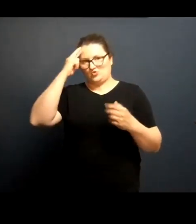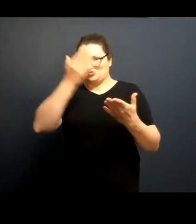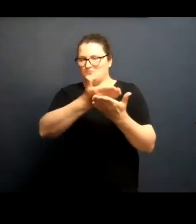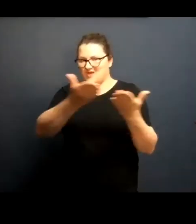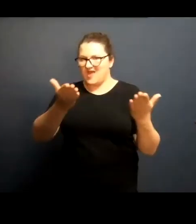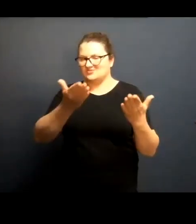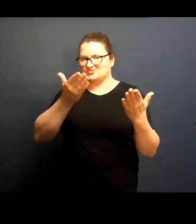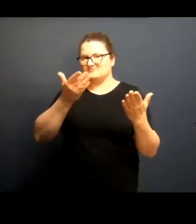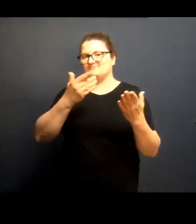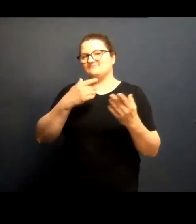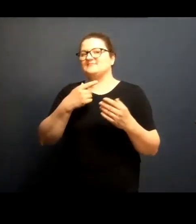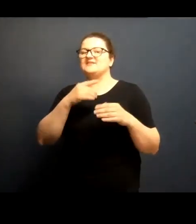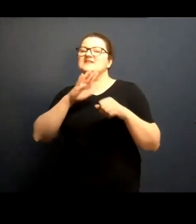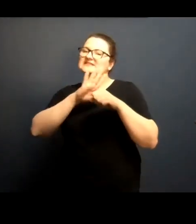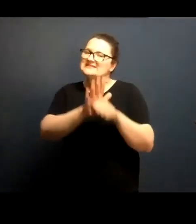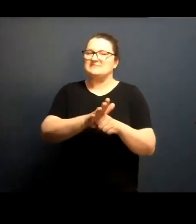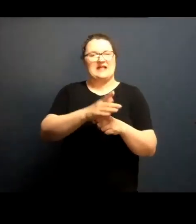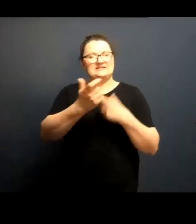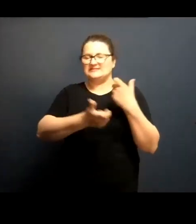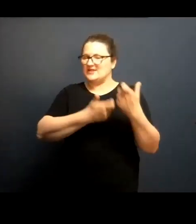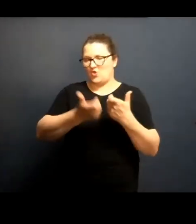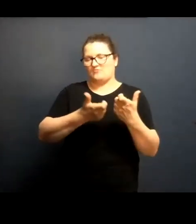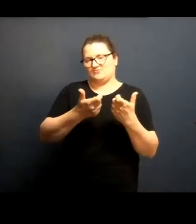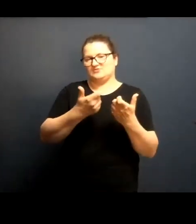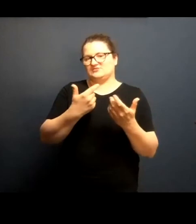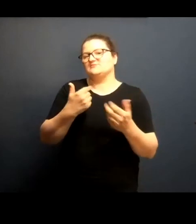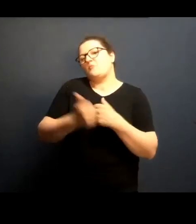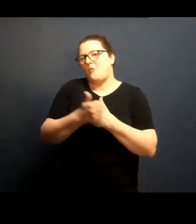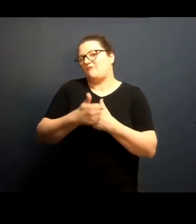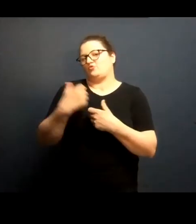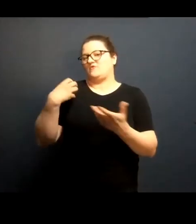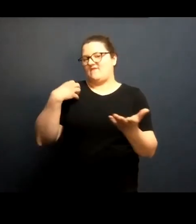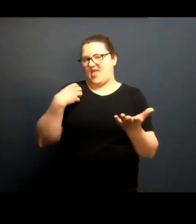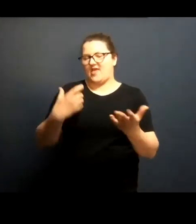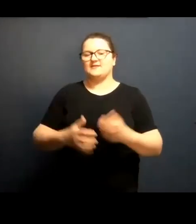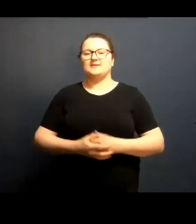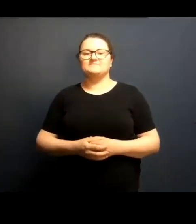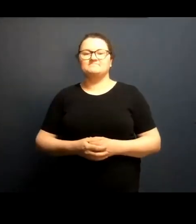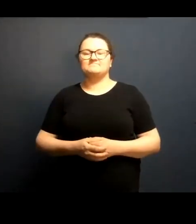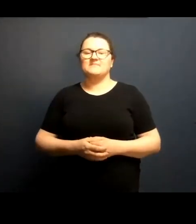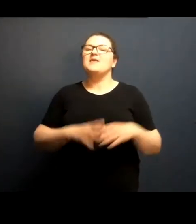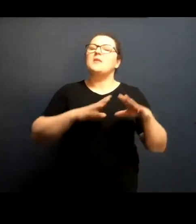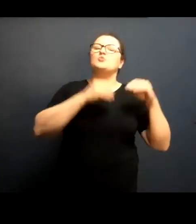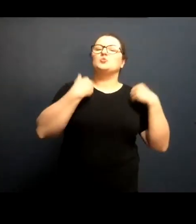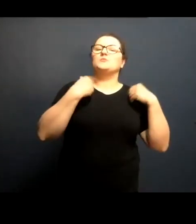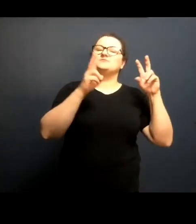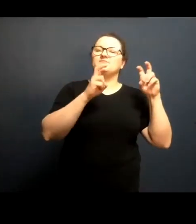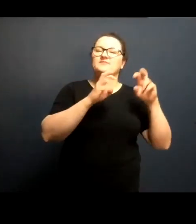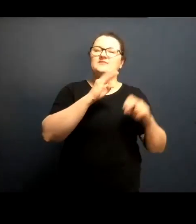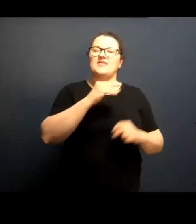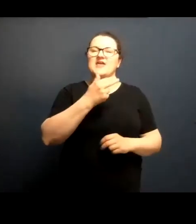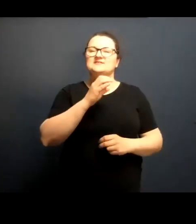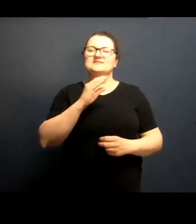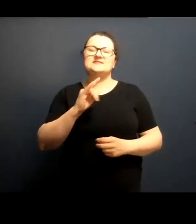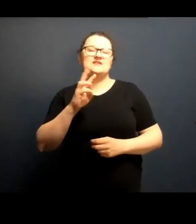unikać dyskryminacji ze względu na wiek. Ponieważ na początku był cytat Tennessee Williamsa, że